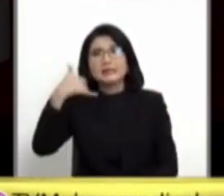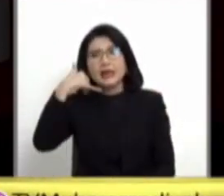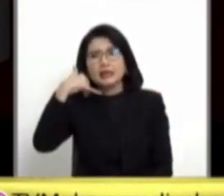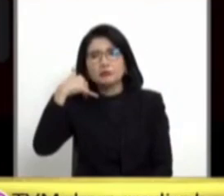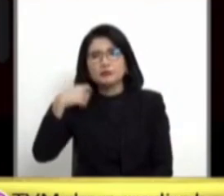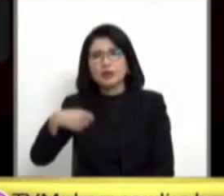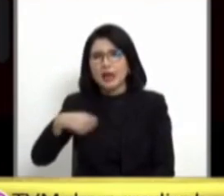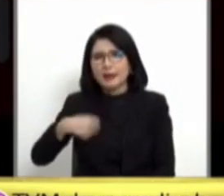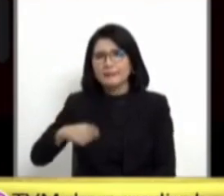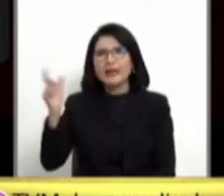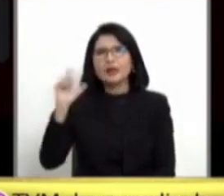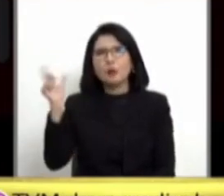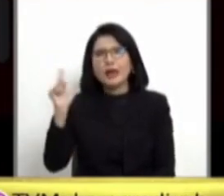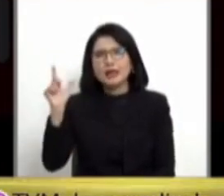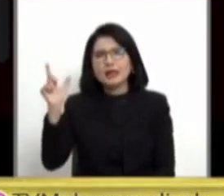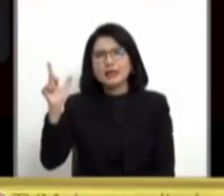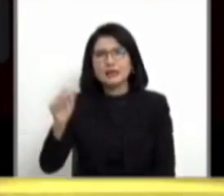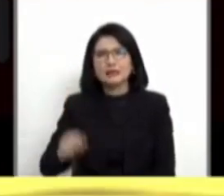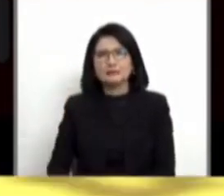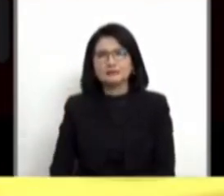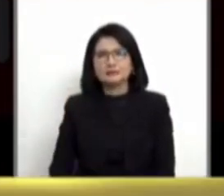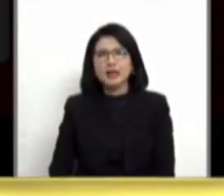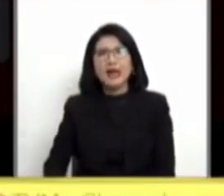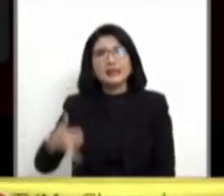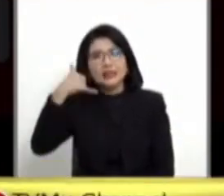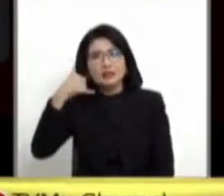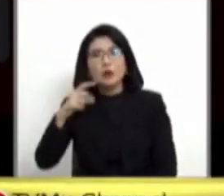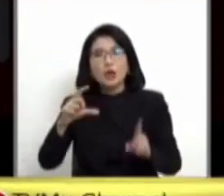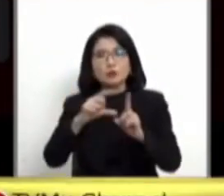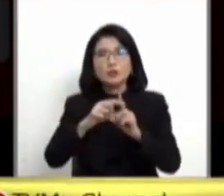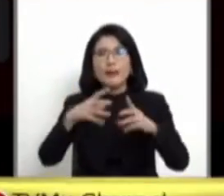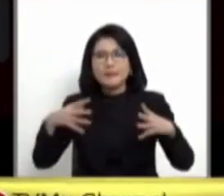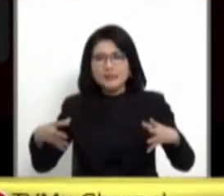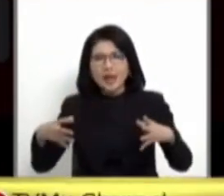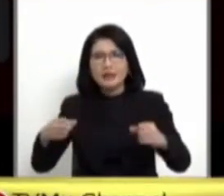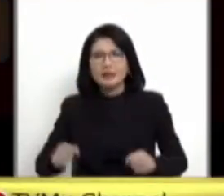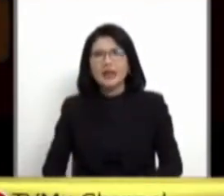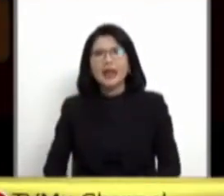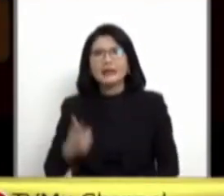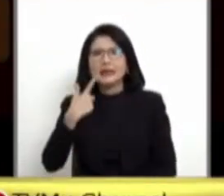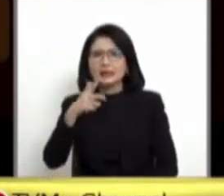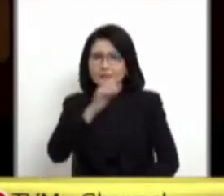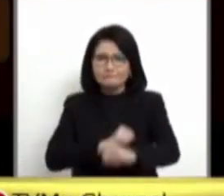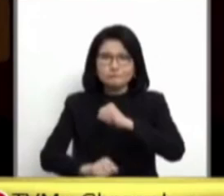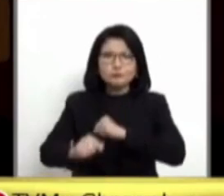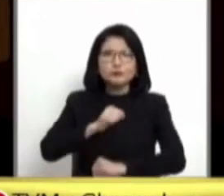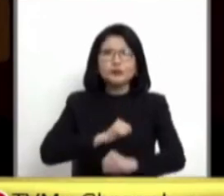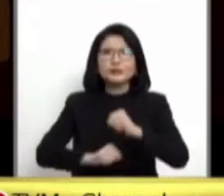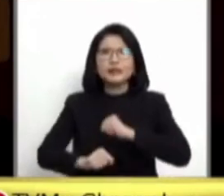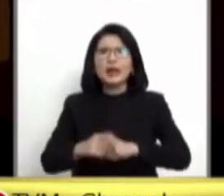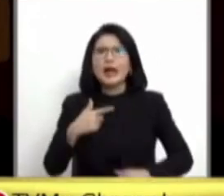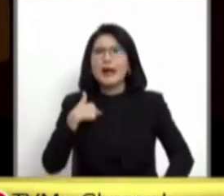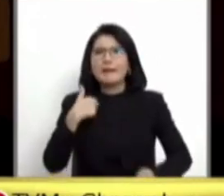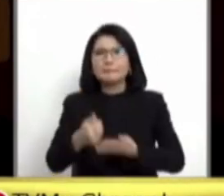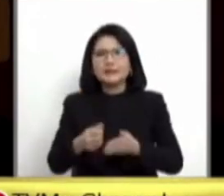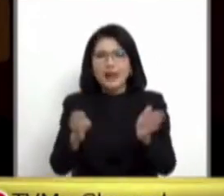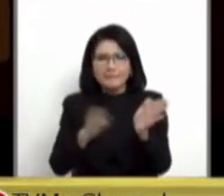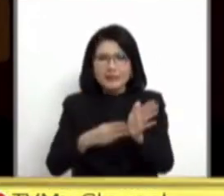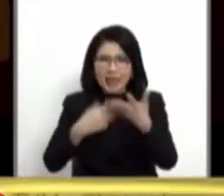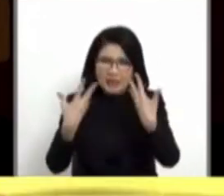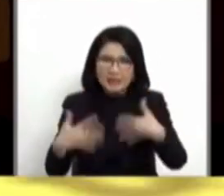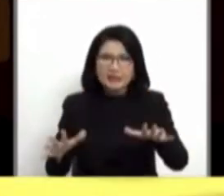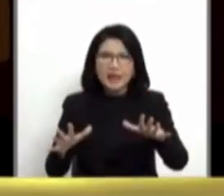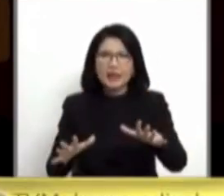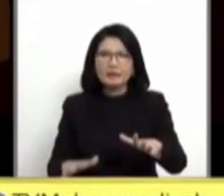Menlu yang saya telepon adalah e duta besar dan bagaimana kita beraksi agar kita bisa menyelesaikan persoalan